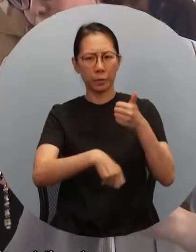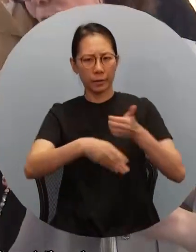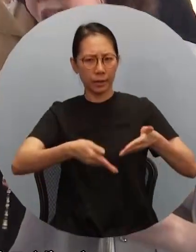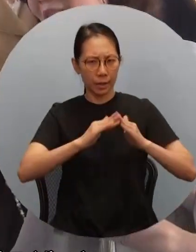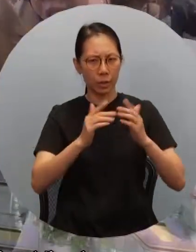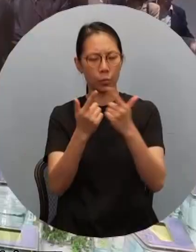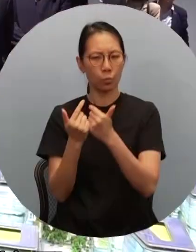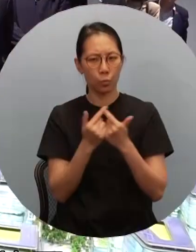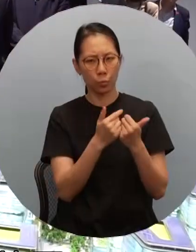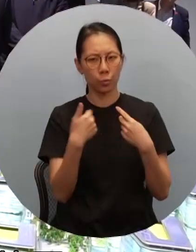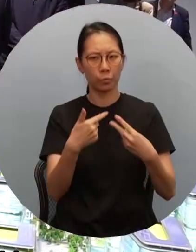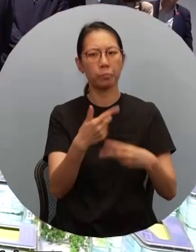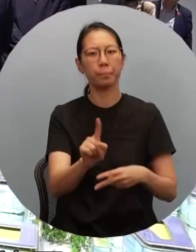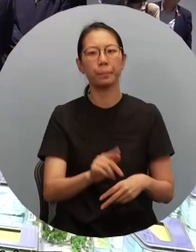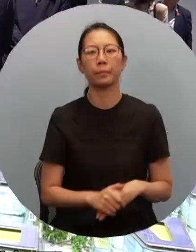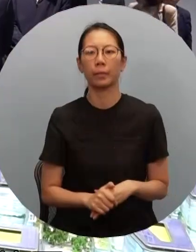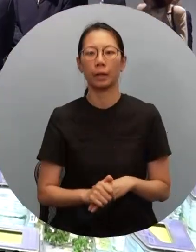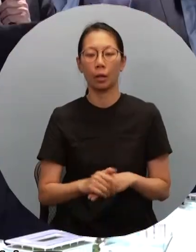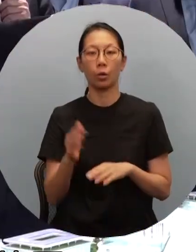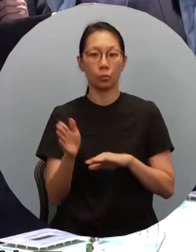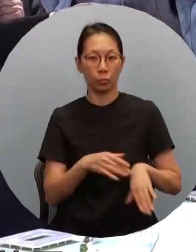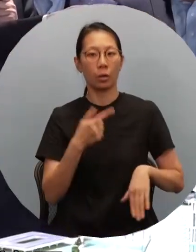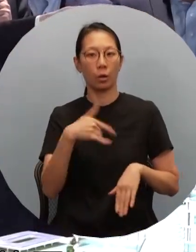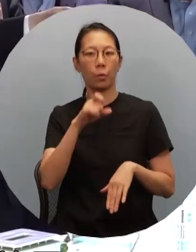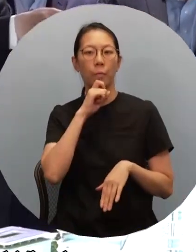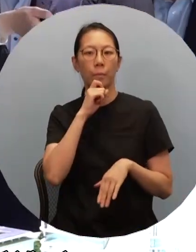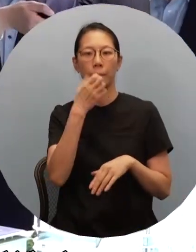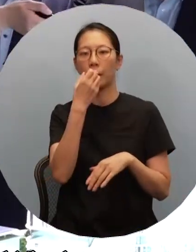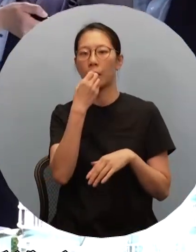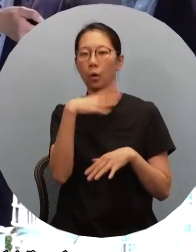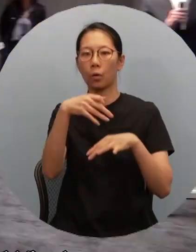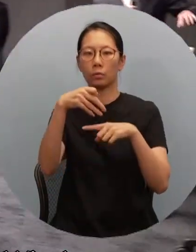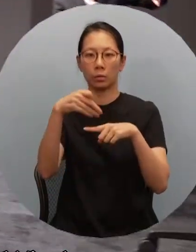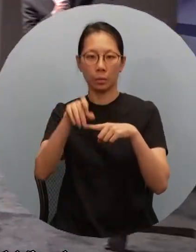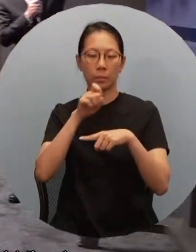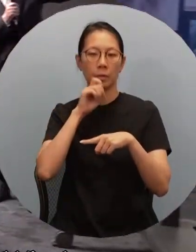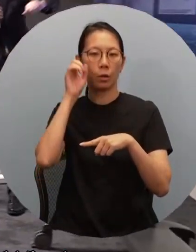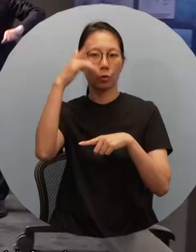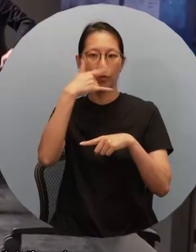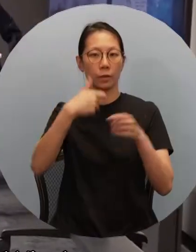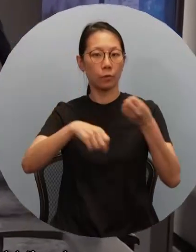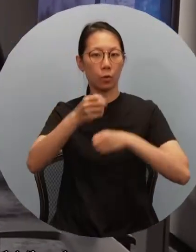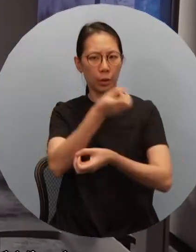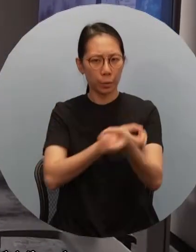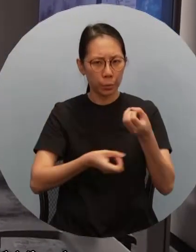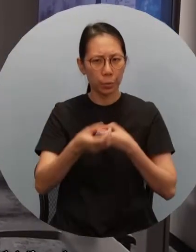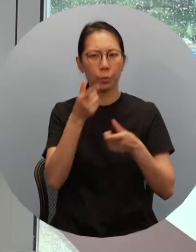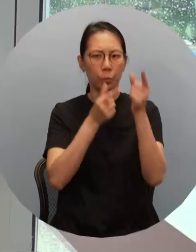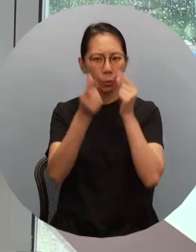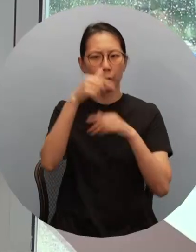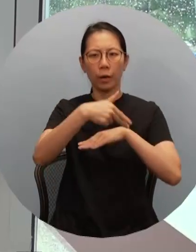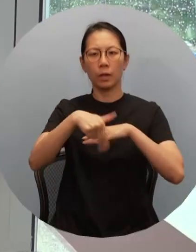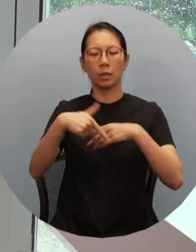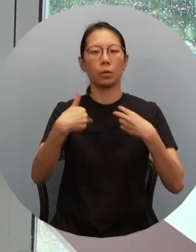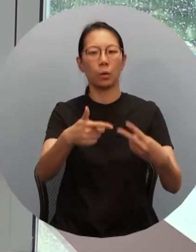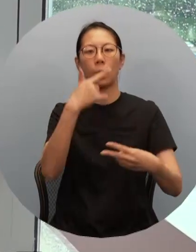建設進度。之後又到河套港深創新及科技園，了解園區整體發展規劃同最新進度，以及